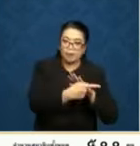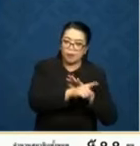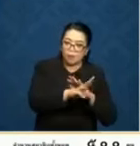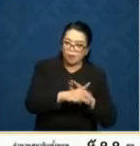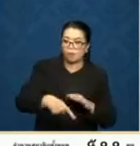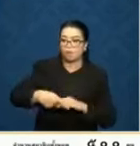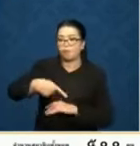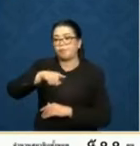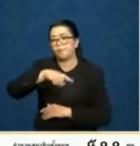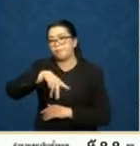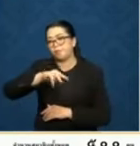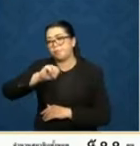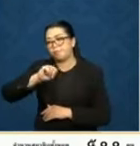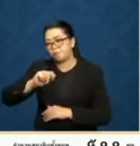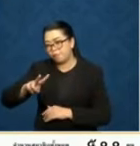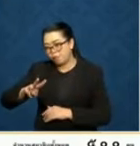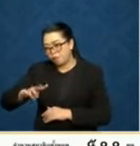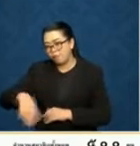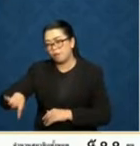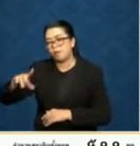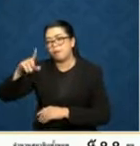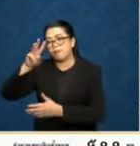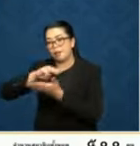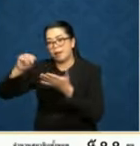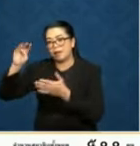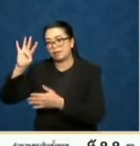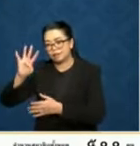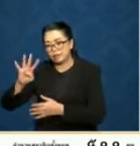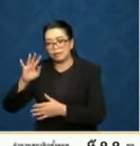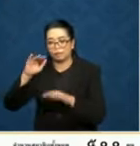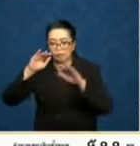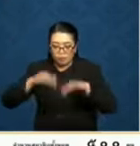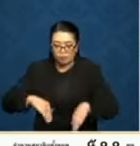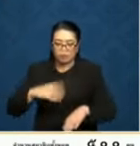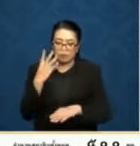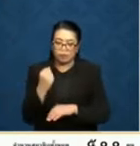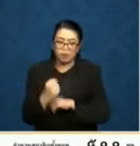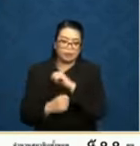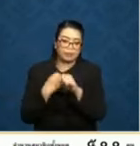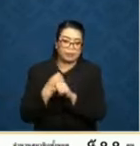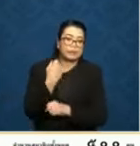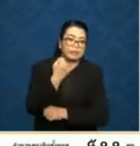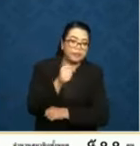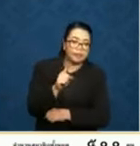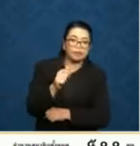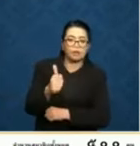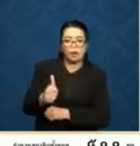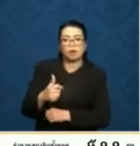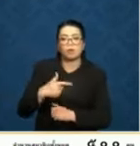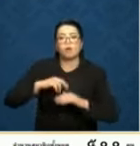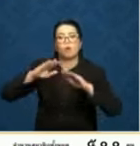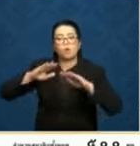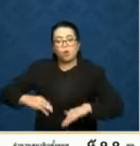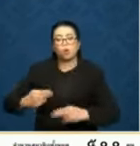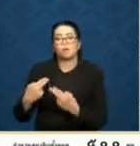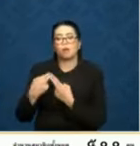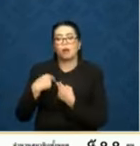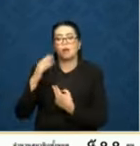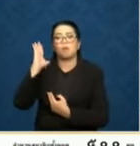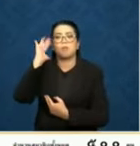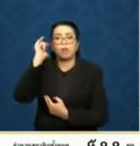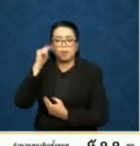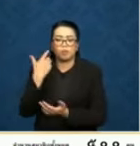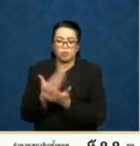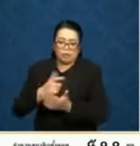วิชยยญลาย 14 ปีถ้ามัรธลมา เหร 12 ปีได้ รดลมา เหรื 11 ปีได้นั่เทากับรสภา paranormal ผู้ปกรอง